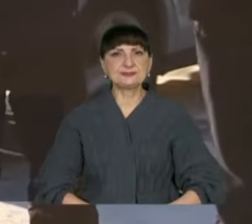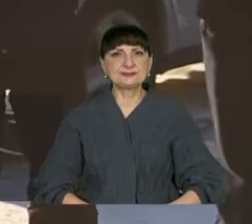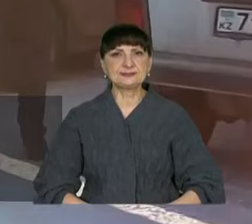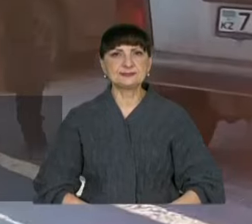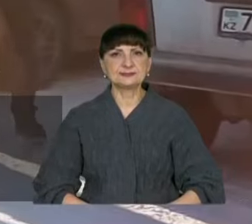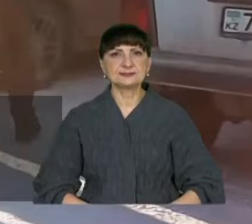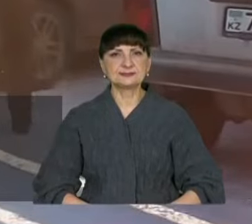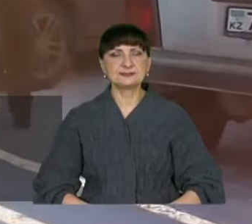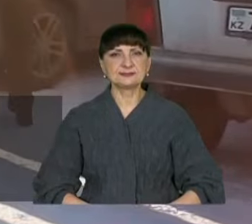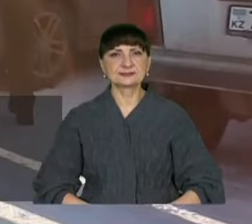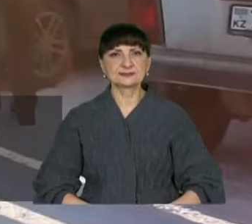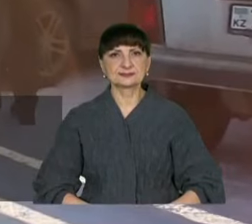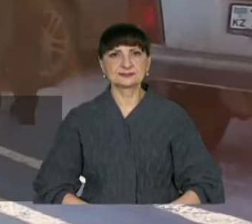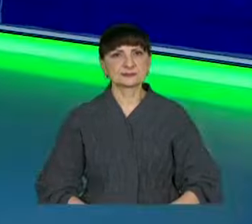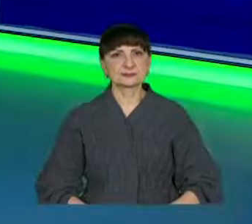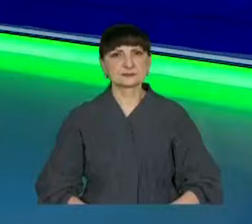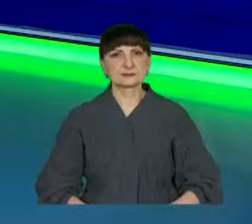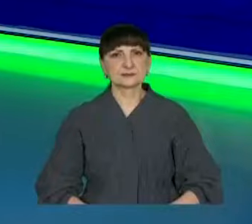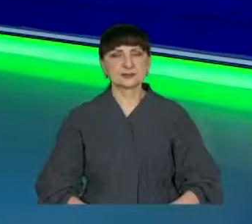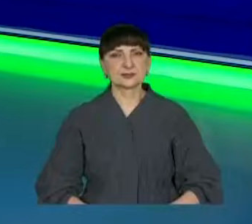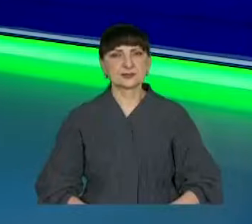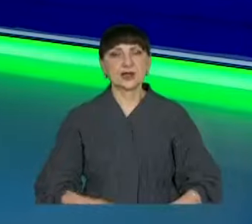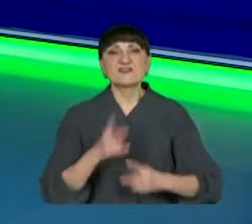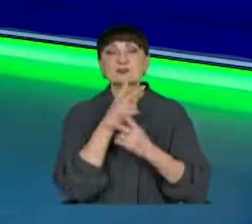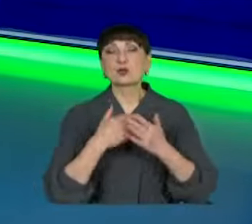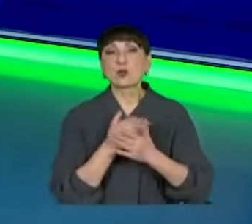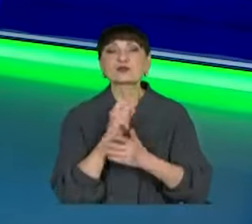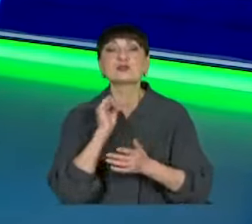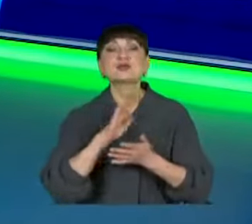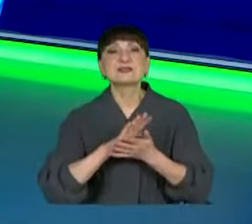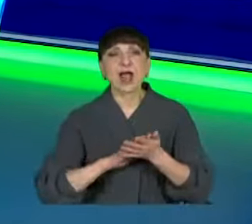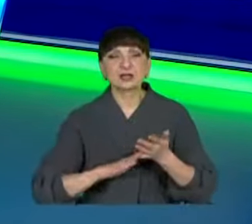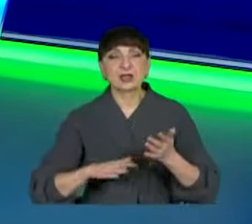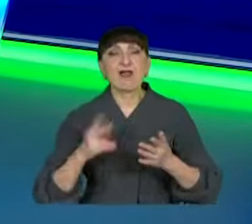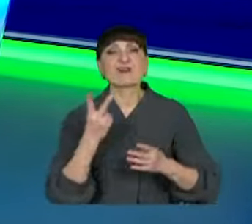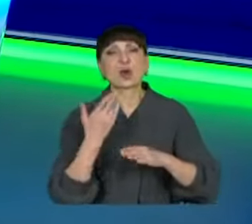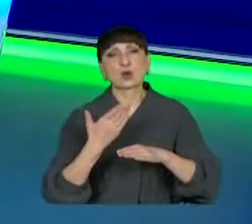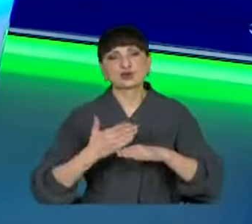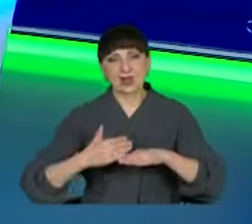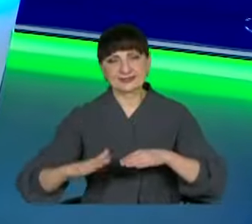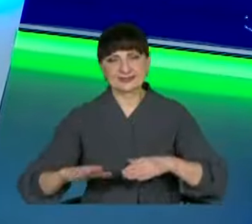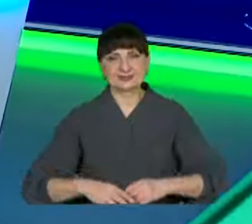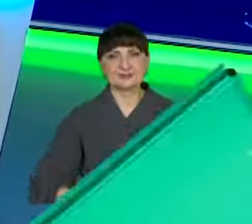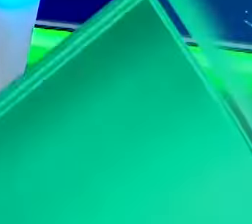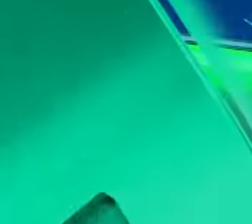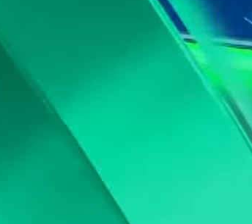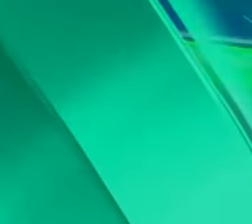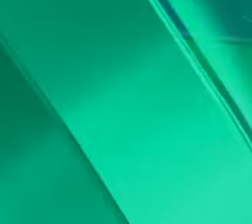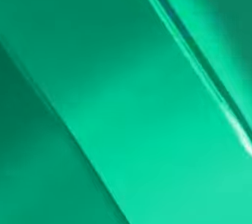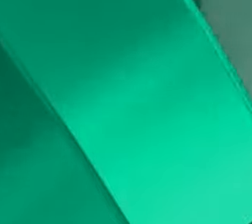Кудайбергенов, телеканал «Алматы», Актобе. Вы смотрите новости, и вот что вас ждет во второй части выпуска.